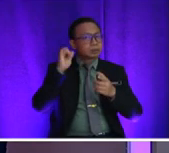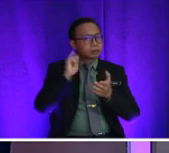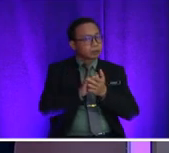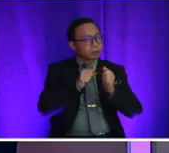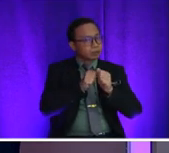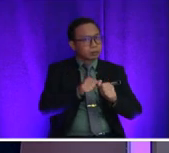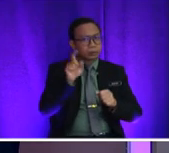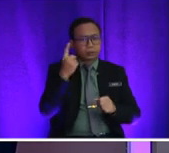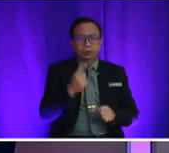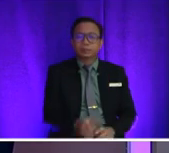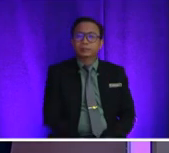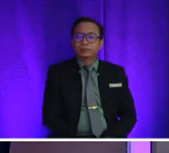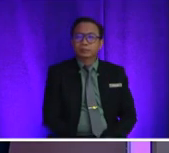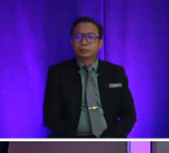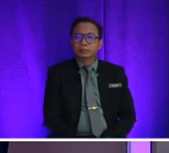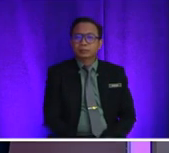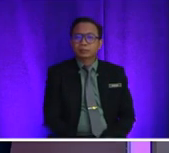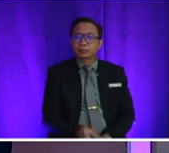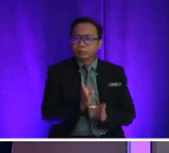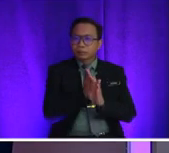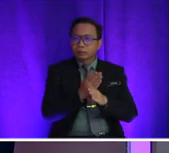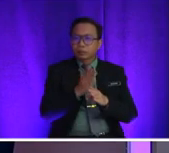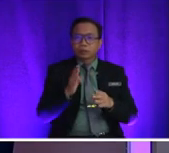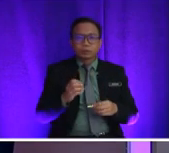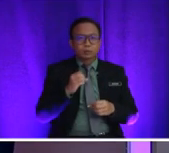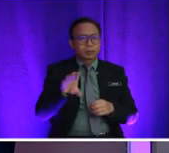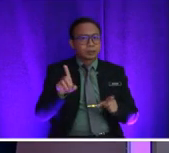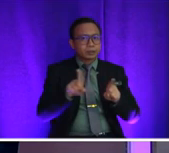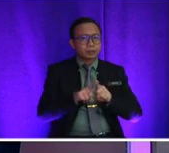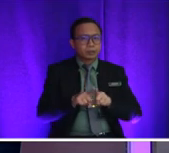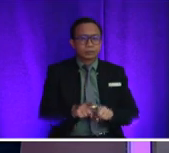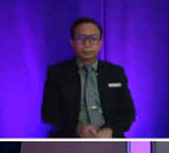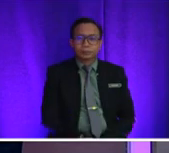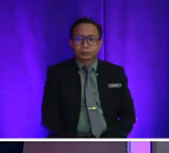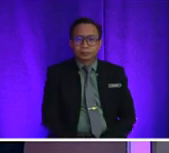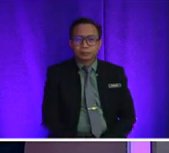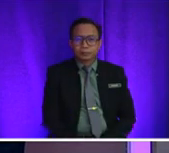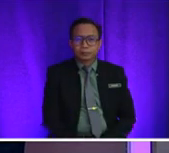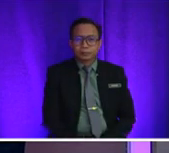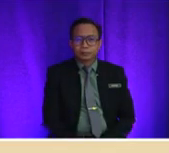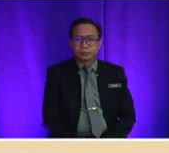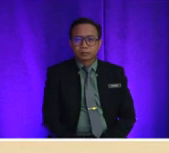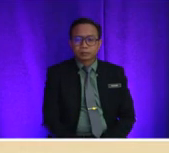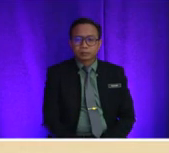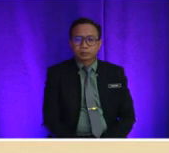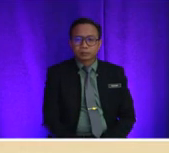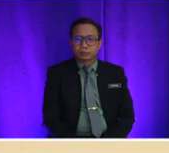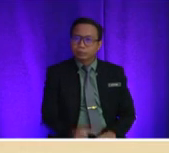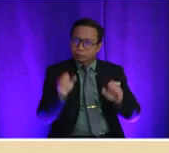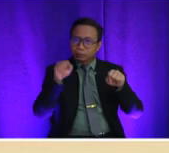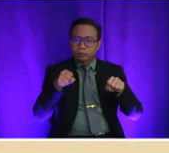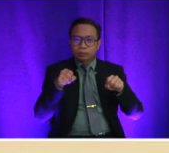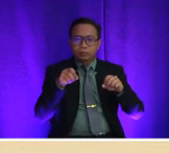ah anak tirus biji tadi tapi bentuk itu biasa sama oke oke baik kuat ya